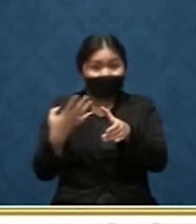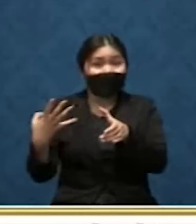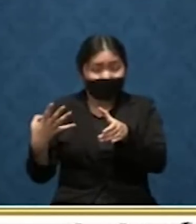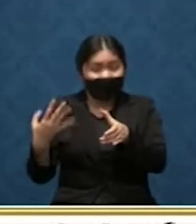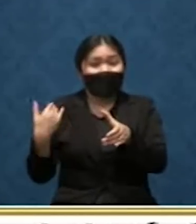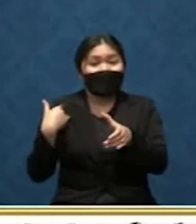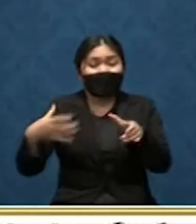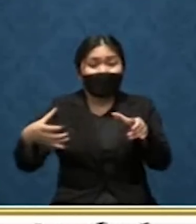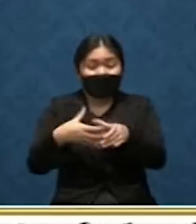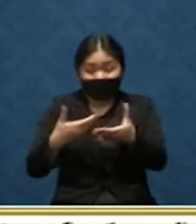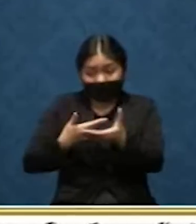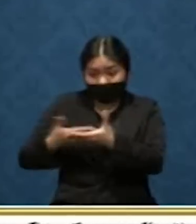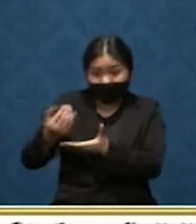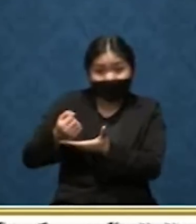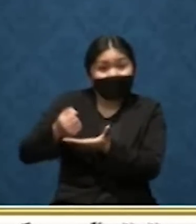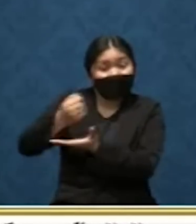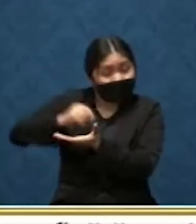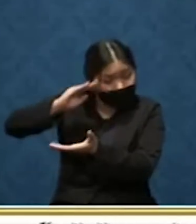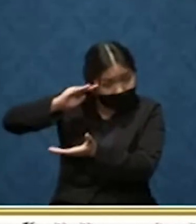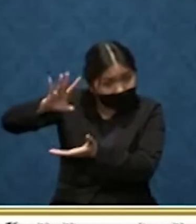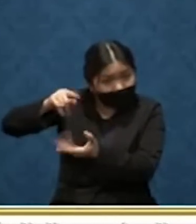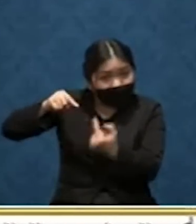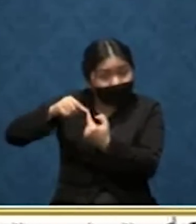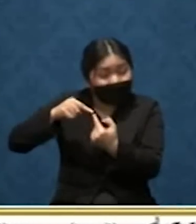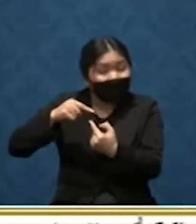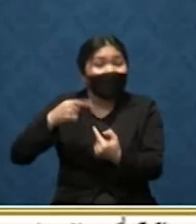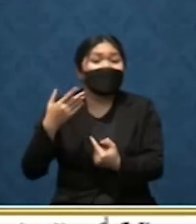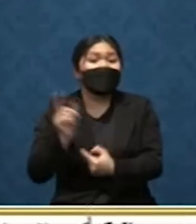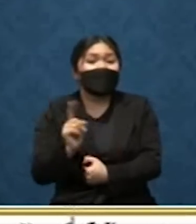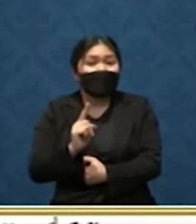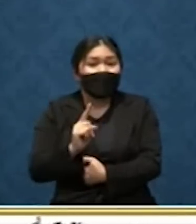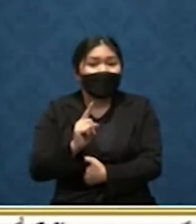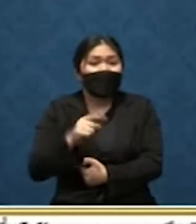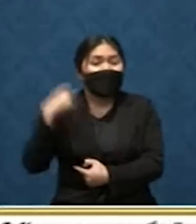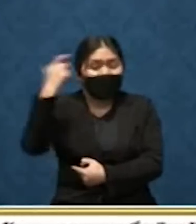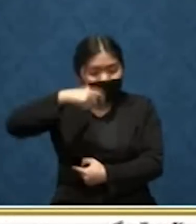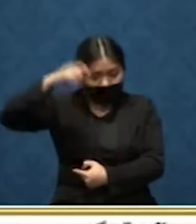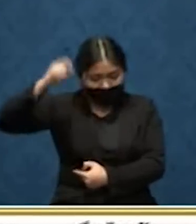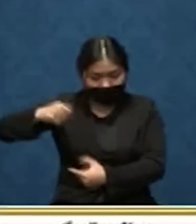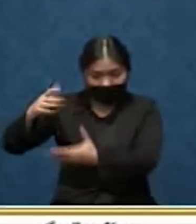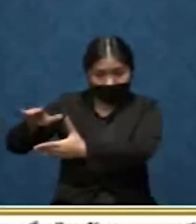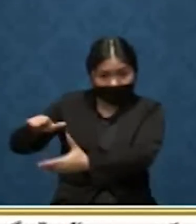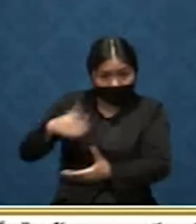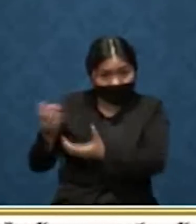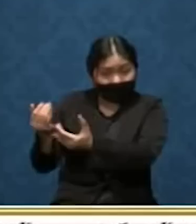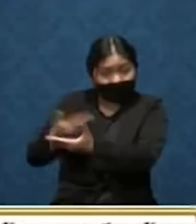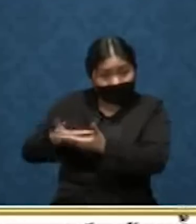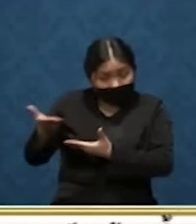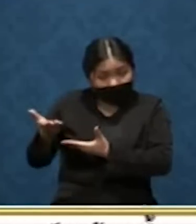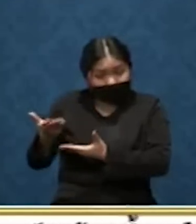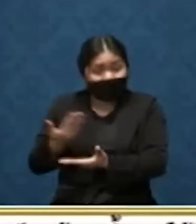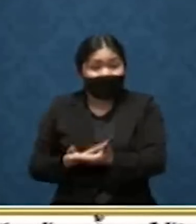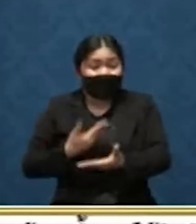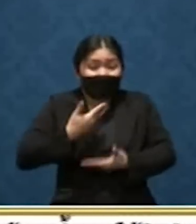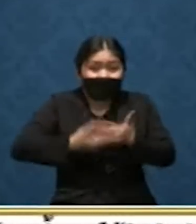กลุ่มที่ไปรับซื้อยาบ้าจากประเทศเมียนมากเอามาขายต่ออกทีนึงโดยวิธีการจ่ายคายา